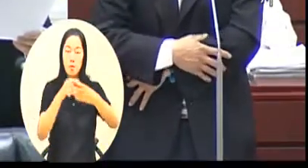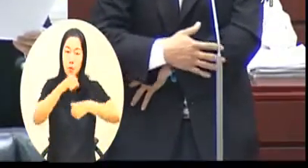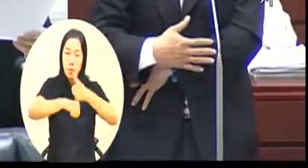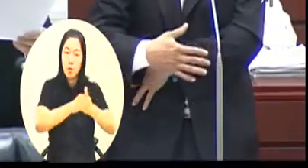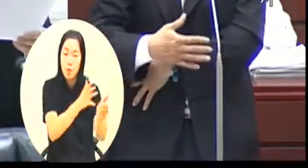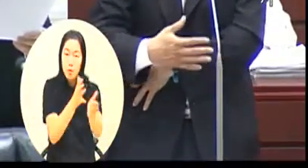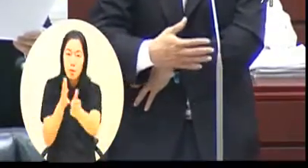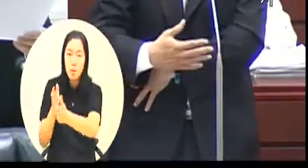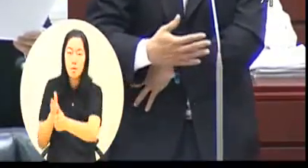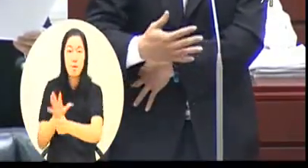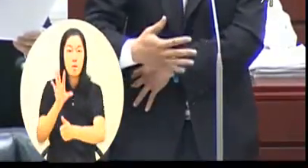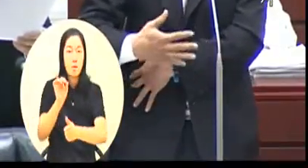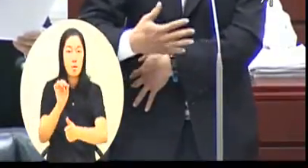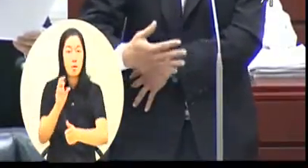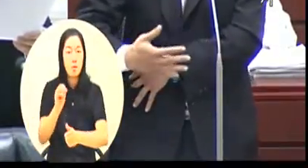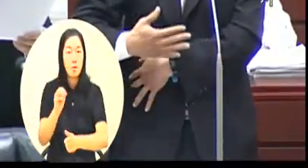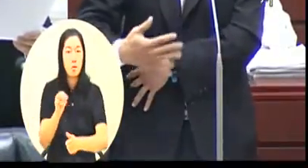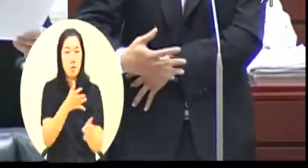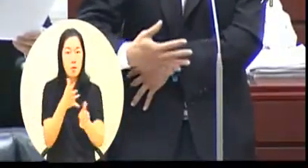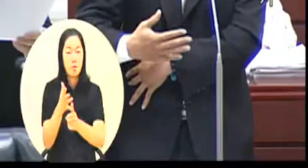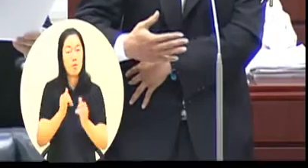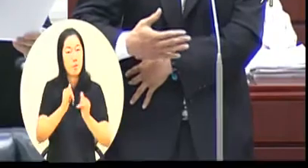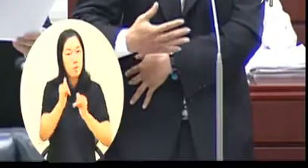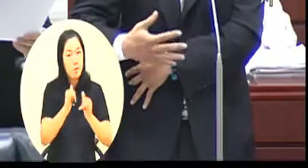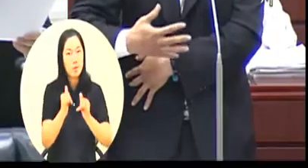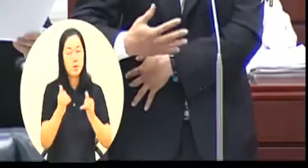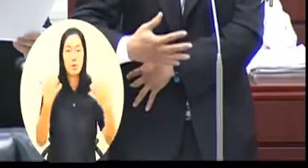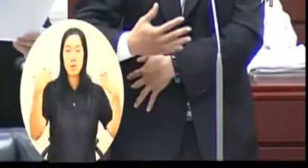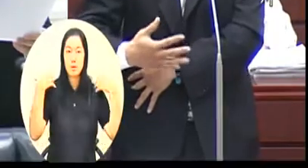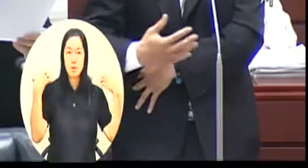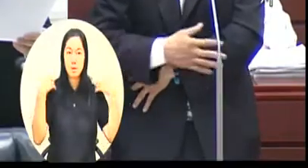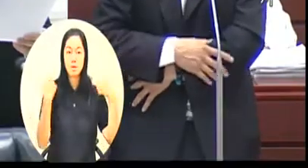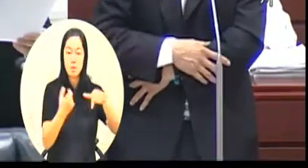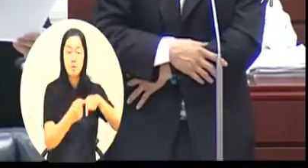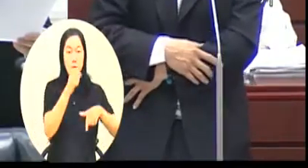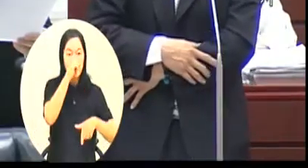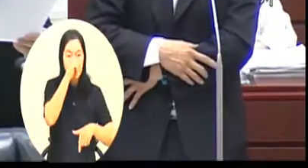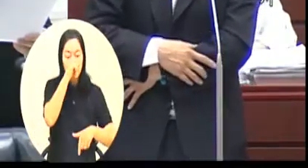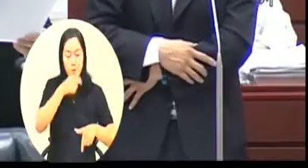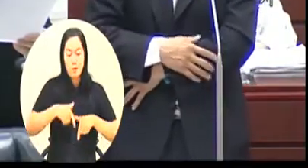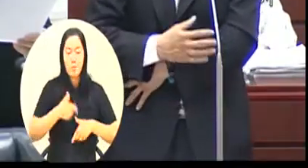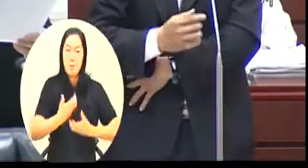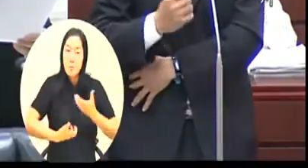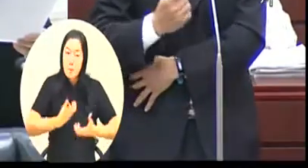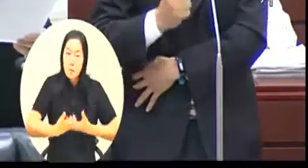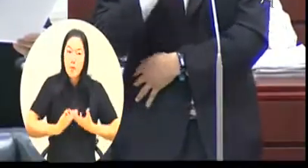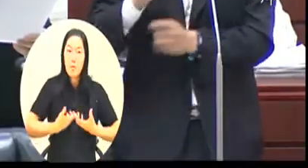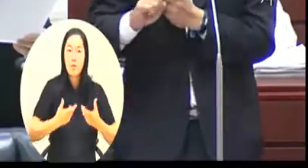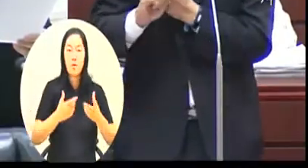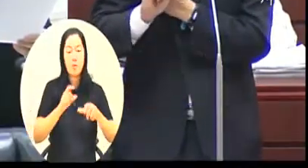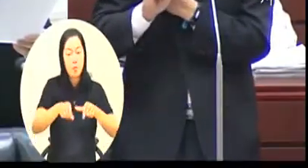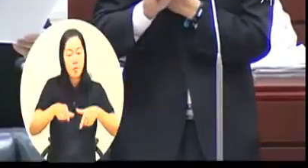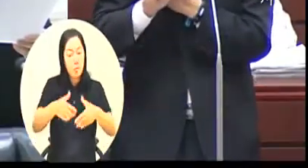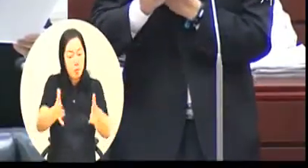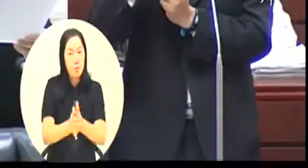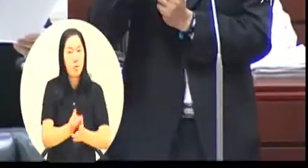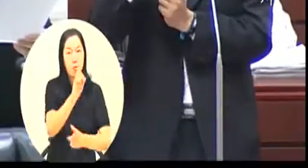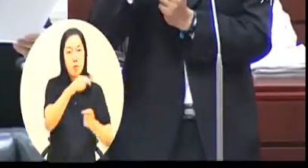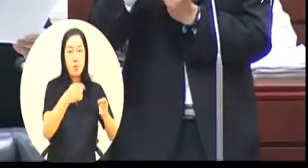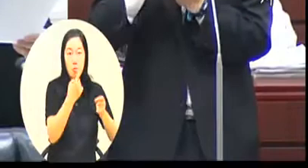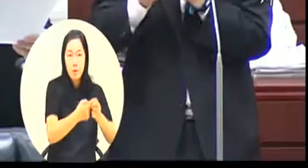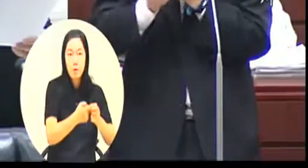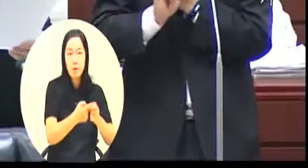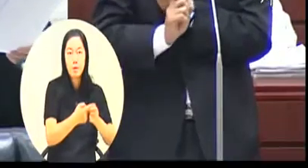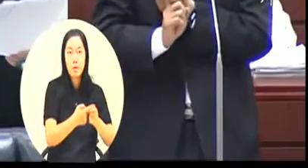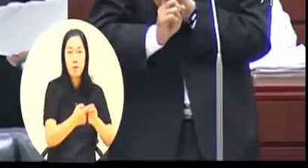些有比较有社会公益的热心的一些企业团体。那我们大概一年十万一处